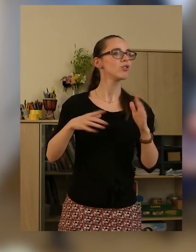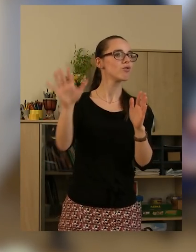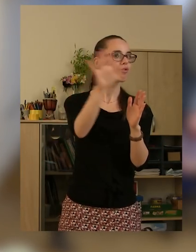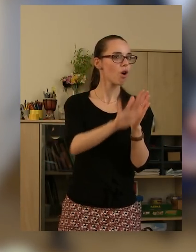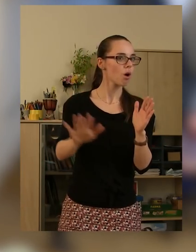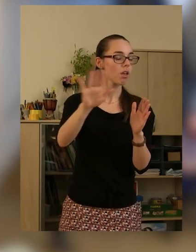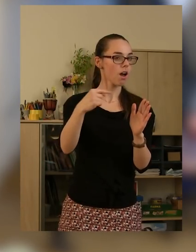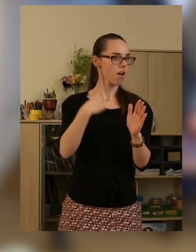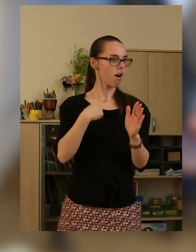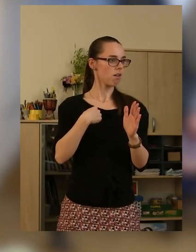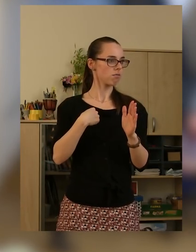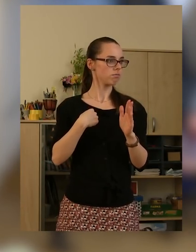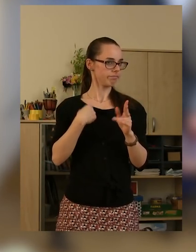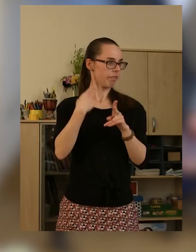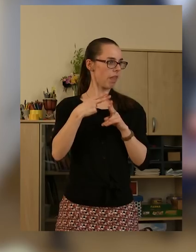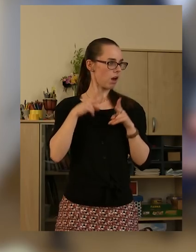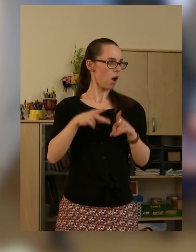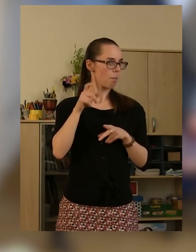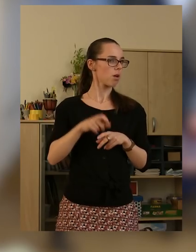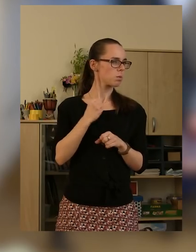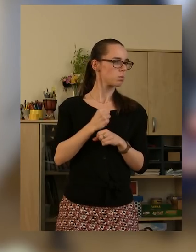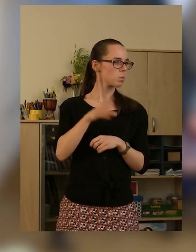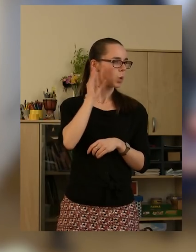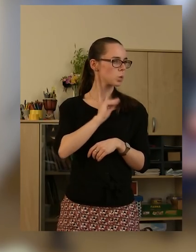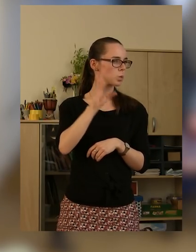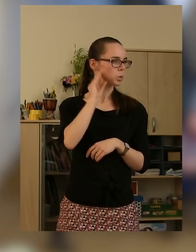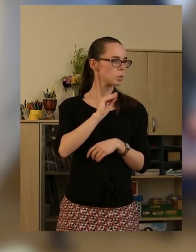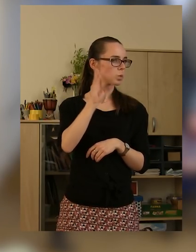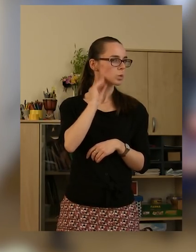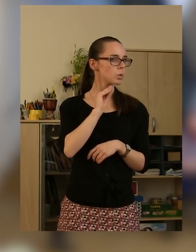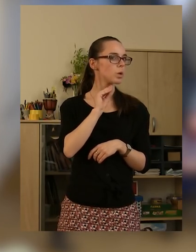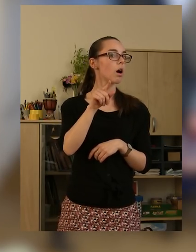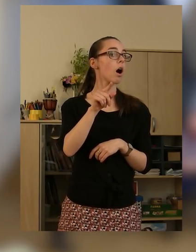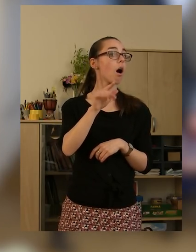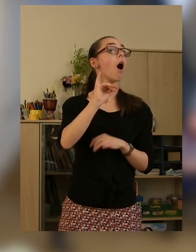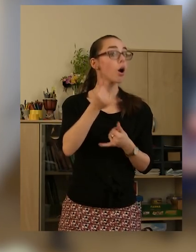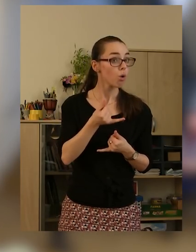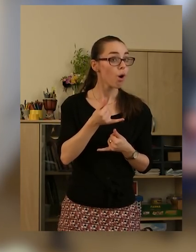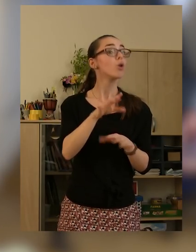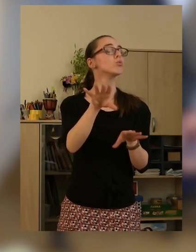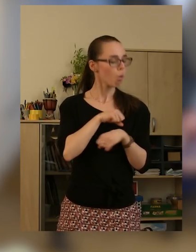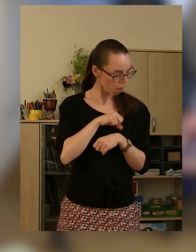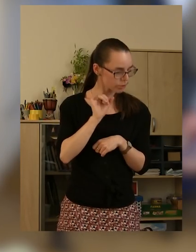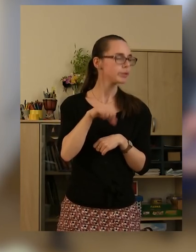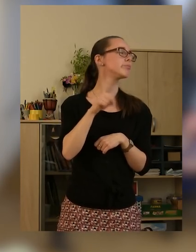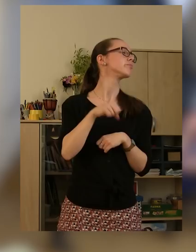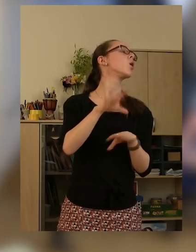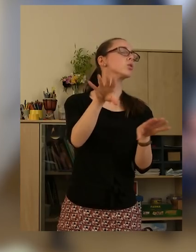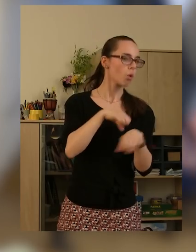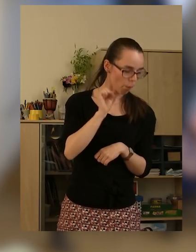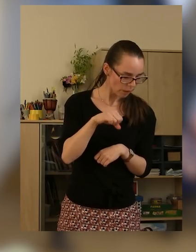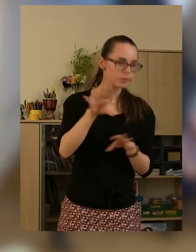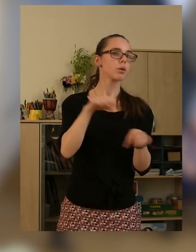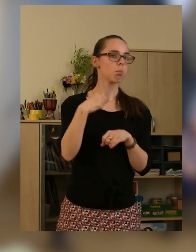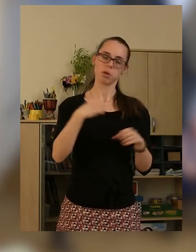okamžiku, kdy já jako terapeut v podstatě jenom potvrzuju to, co říká ten člověk, tak jsem tam